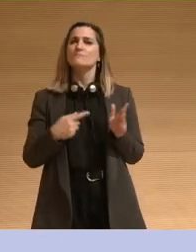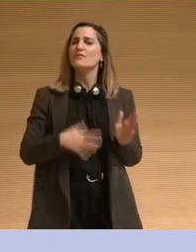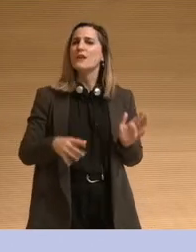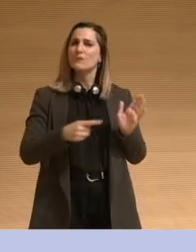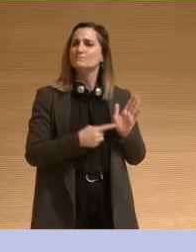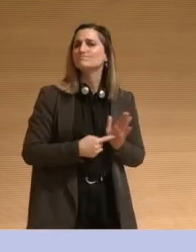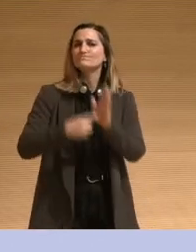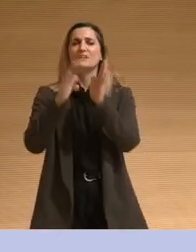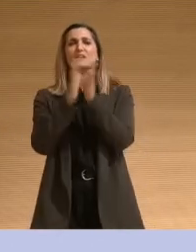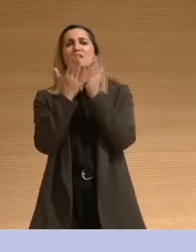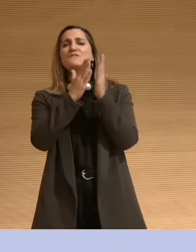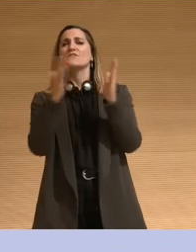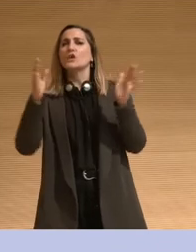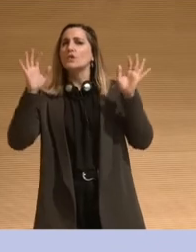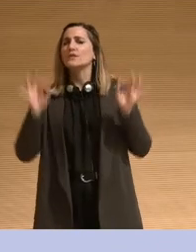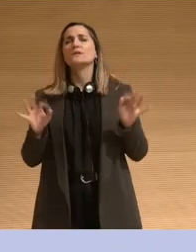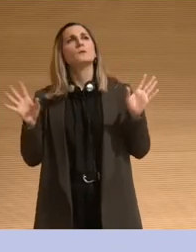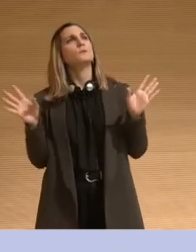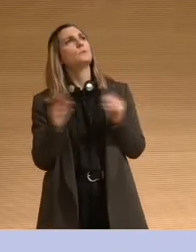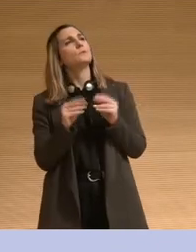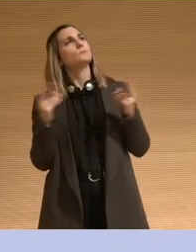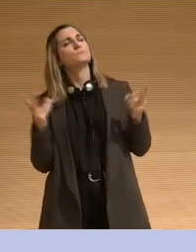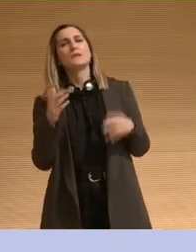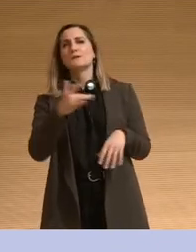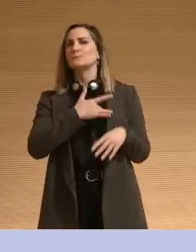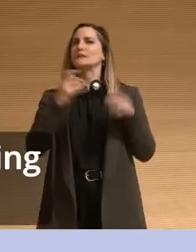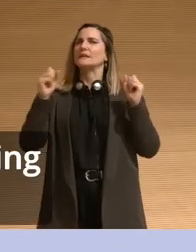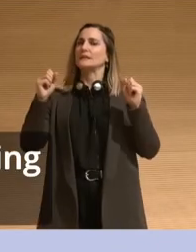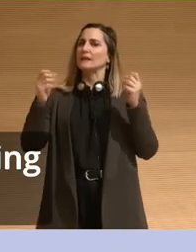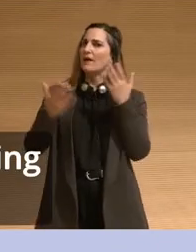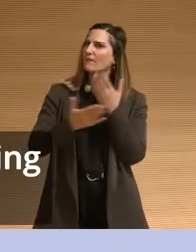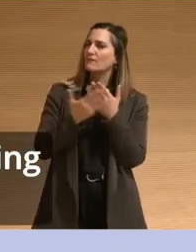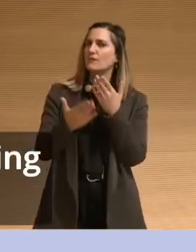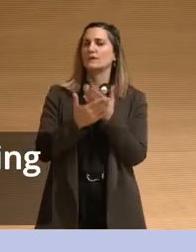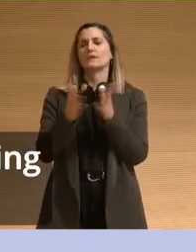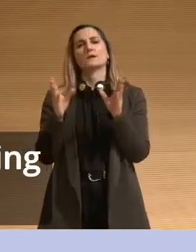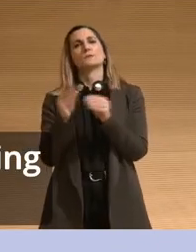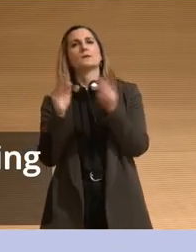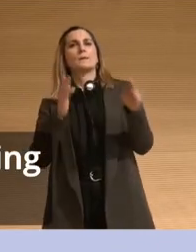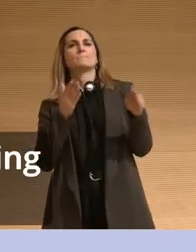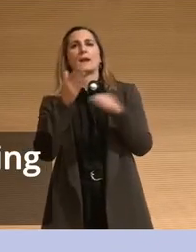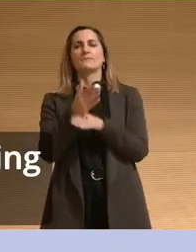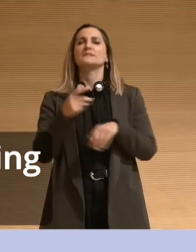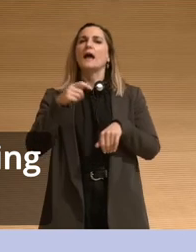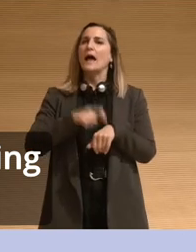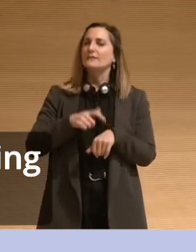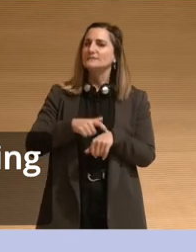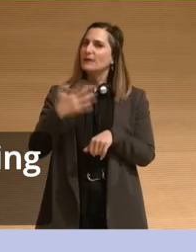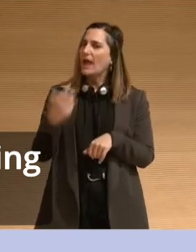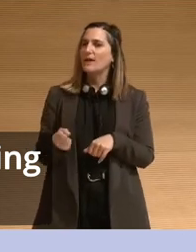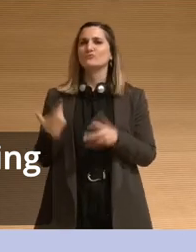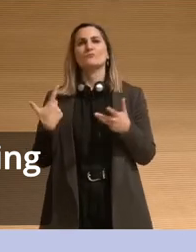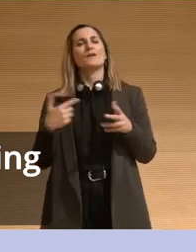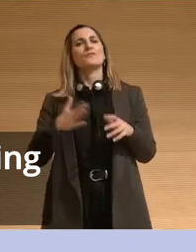βιβλιοθήκες ως χώρους ήπιας παρέμβασης σε θέματα ψυχικής υγείας. Αυτή τη στιγμή τρέχει ο δικός μας πιλότος, ένα